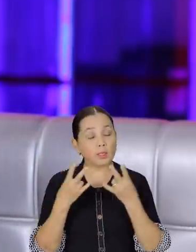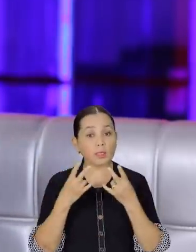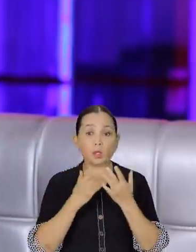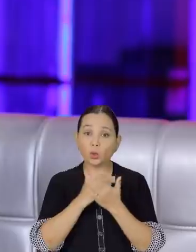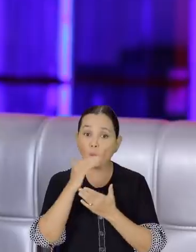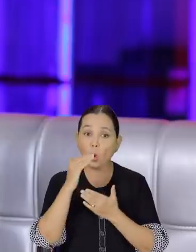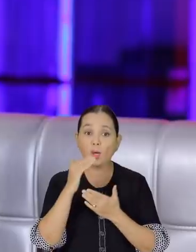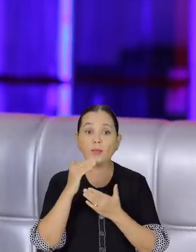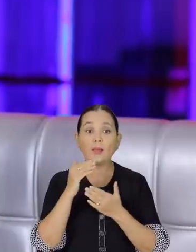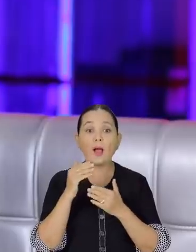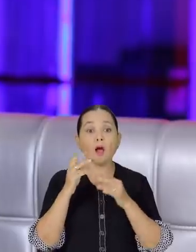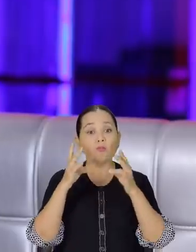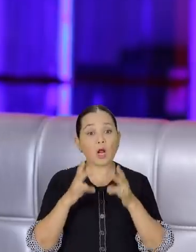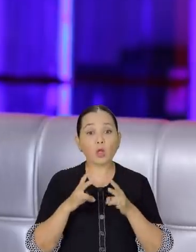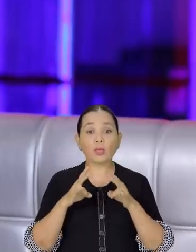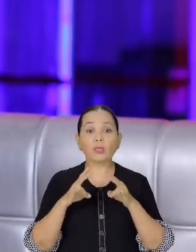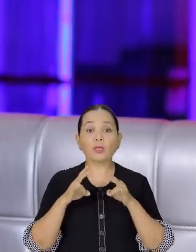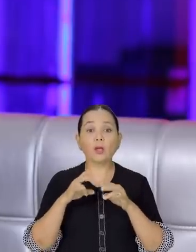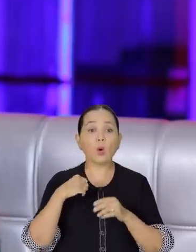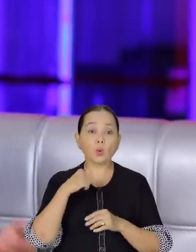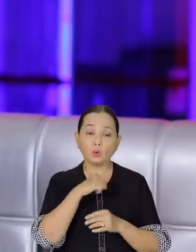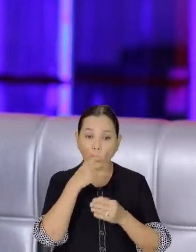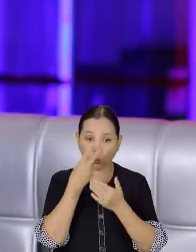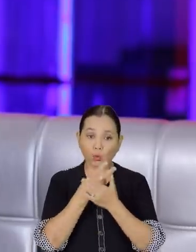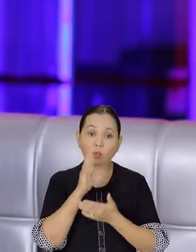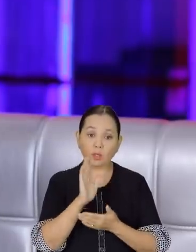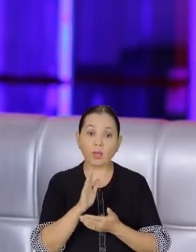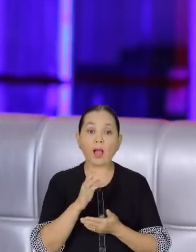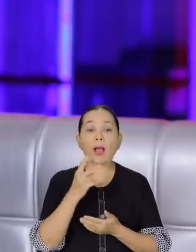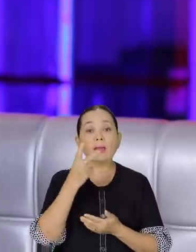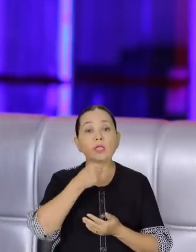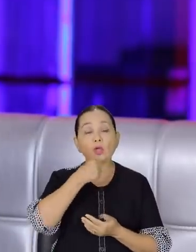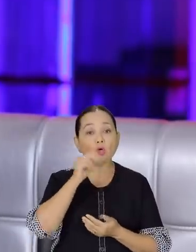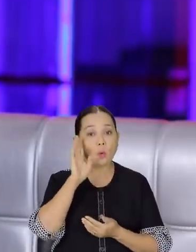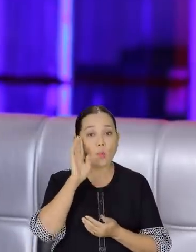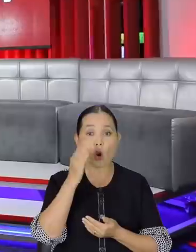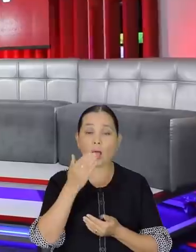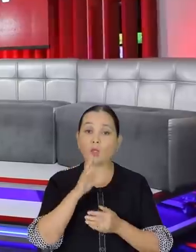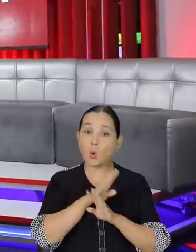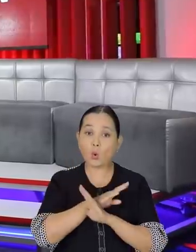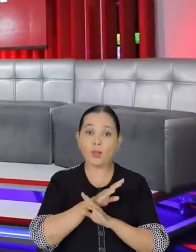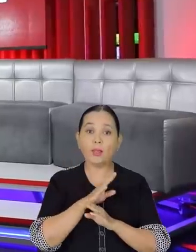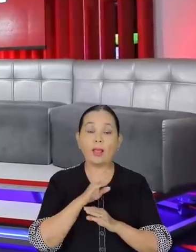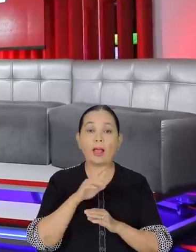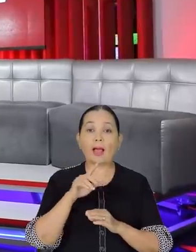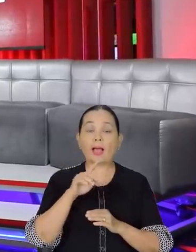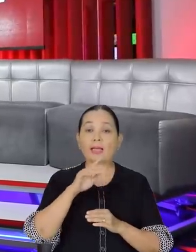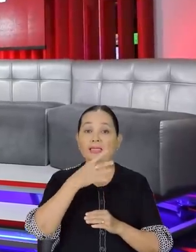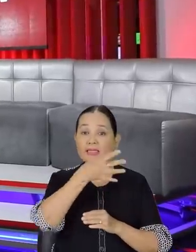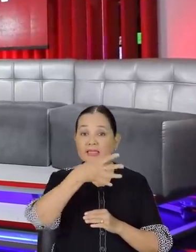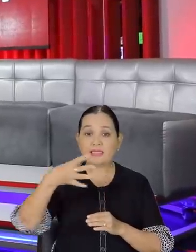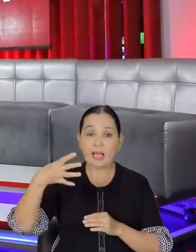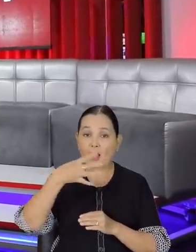kerakligini yuqoridagi halokatli avtohalokat o'zi ko'rsatib turibdi. 2 yoshli bolaning o'limiga zebra